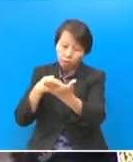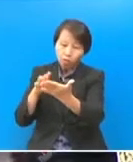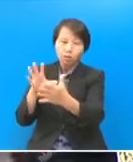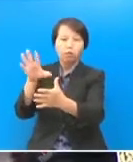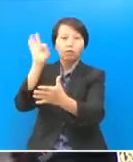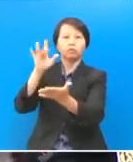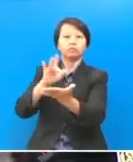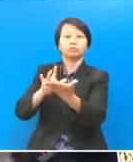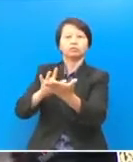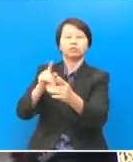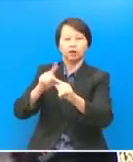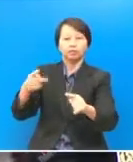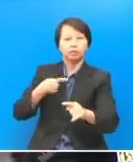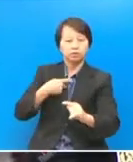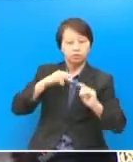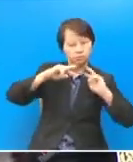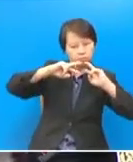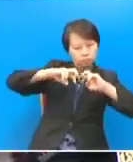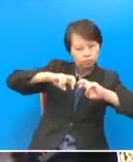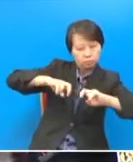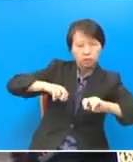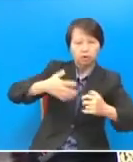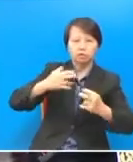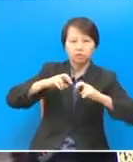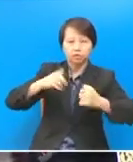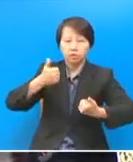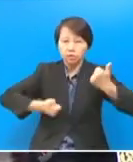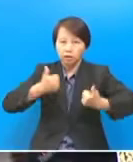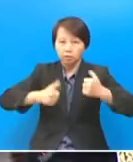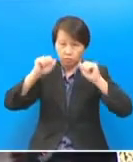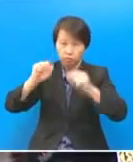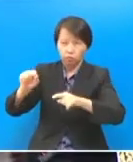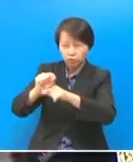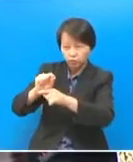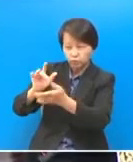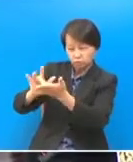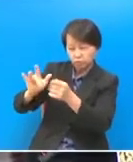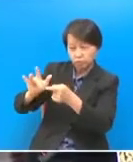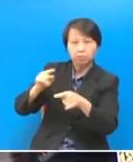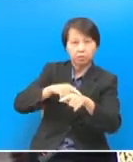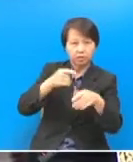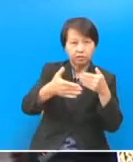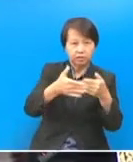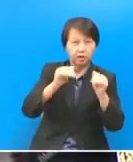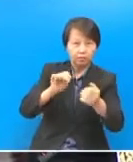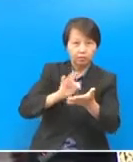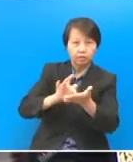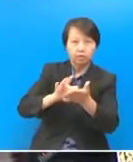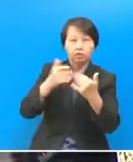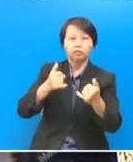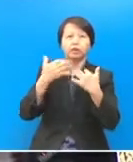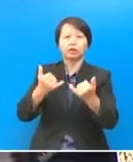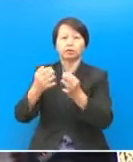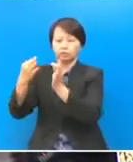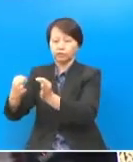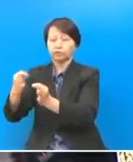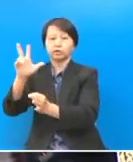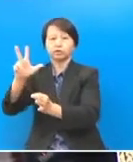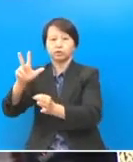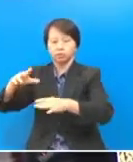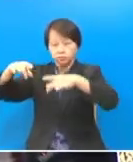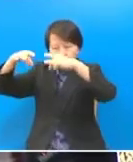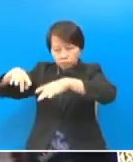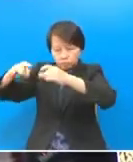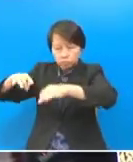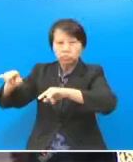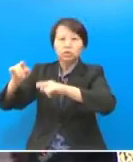kita mangga hai sama adel iyanya boleh digunakan nama serikat dia masih lagi fasa ketiga critical tes yang saya